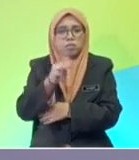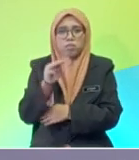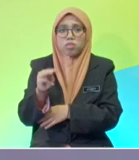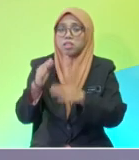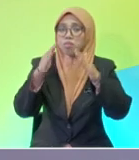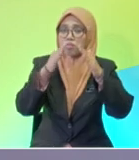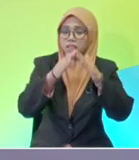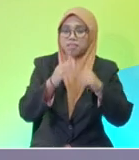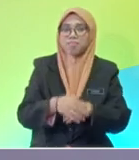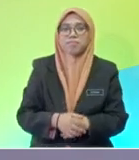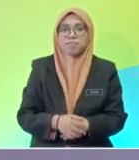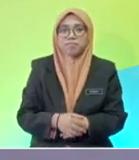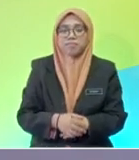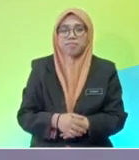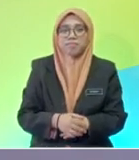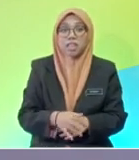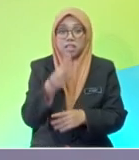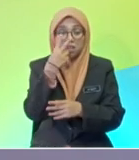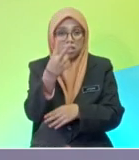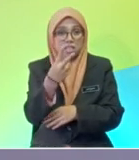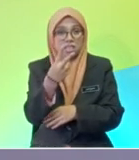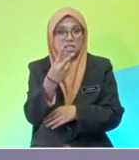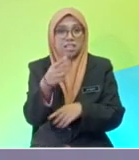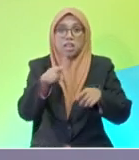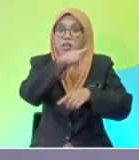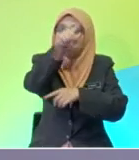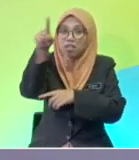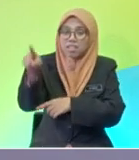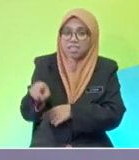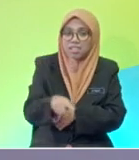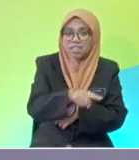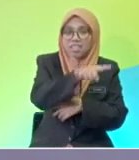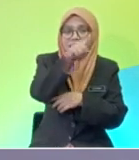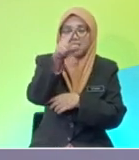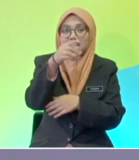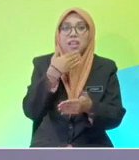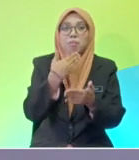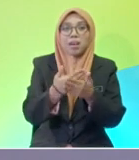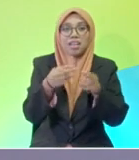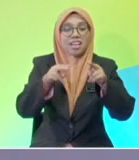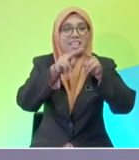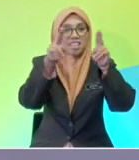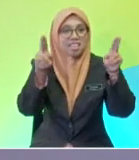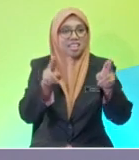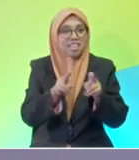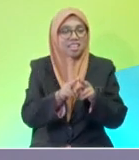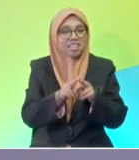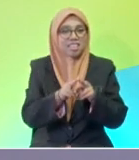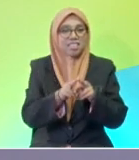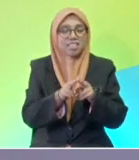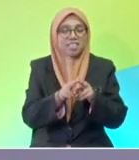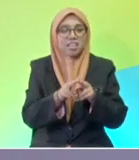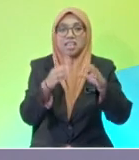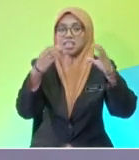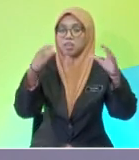studio Oke kita beli lihat ini adalah roda baik hati Letakkan beberapa